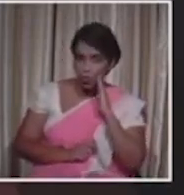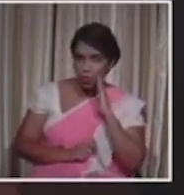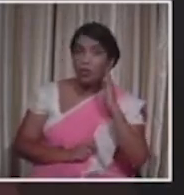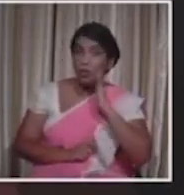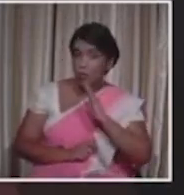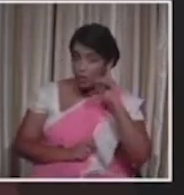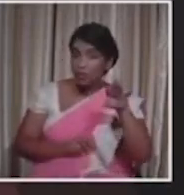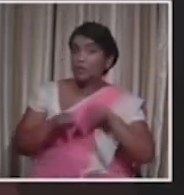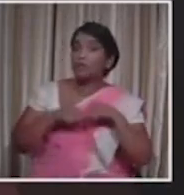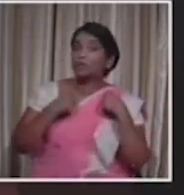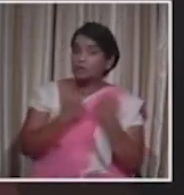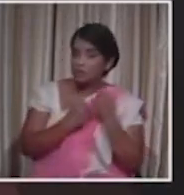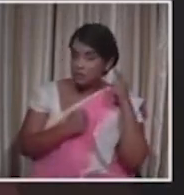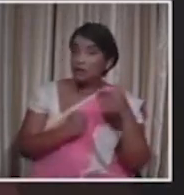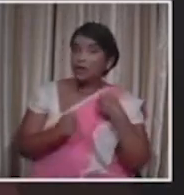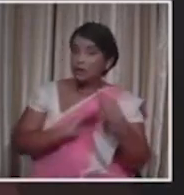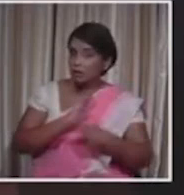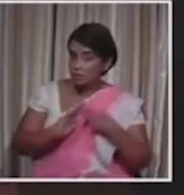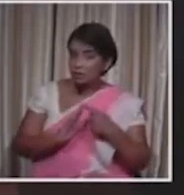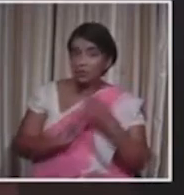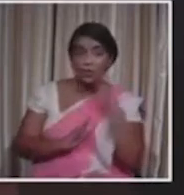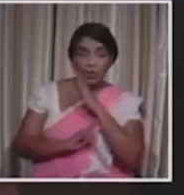විදේශීය සමාගම් වලට අපේ රටේ